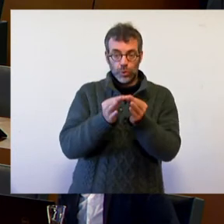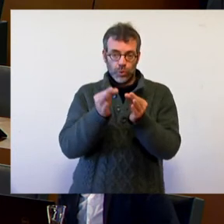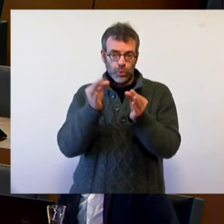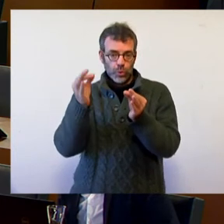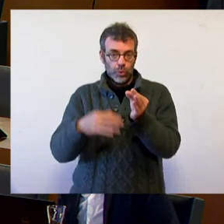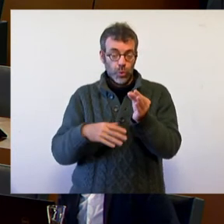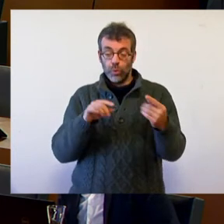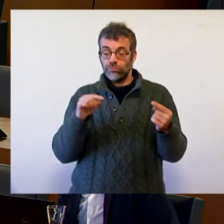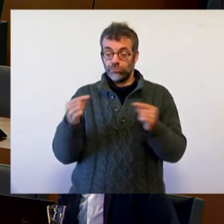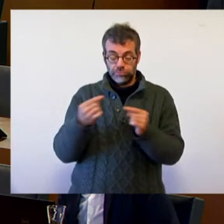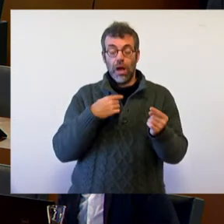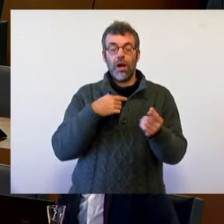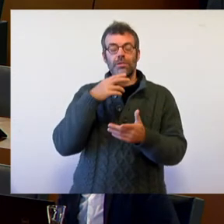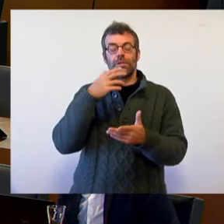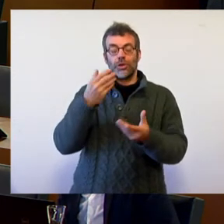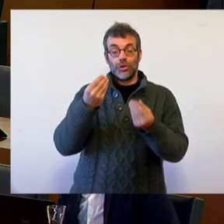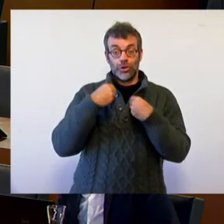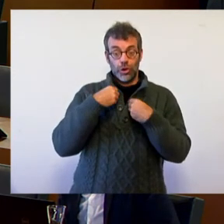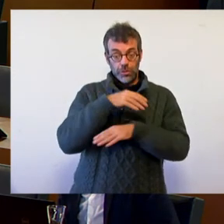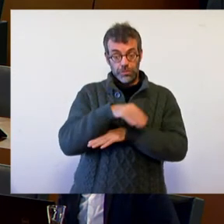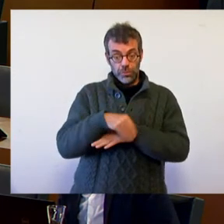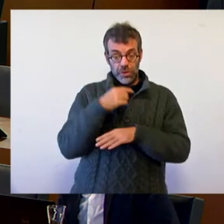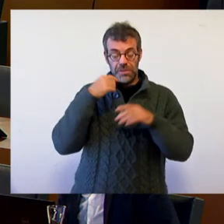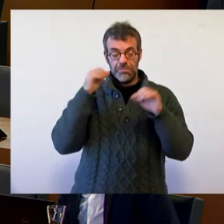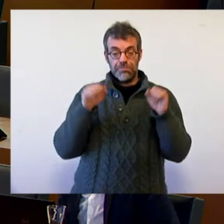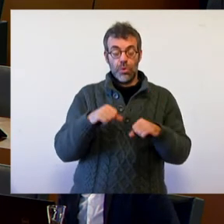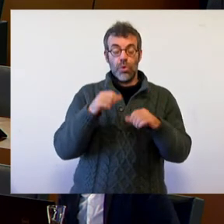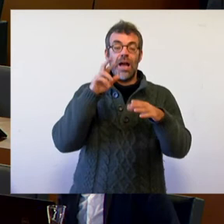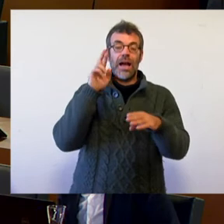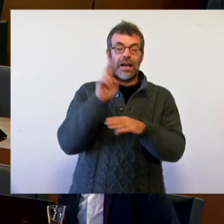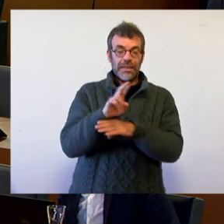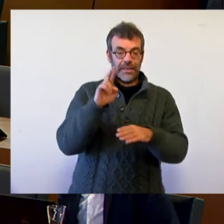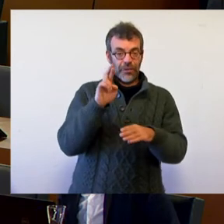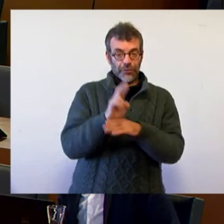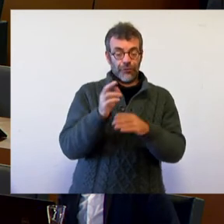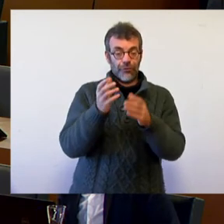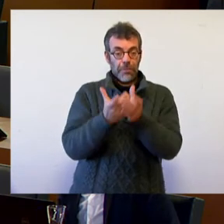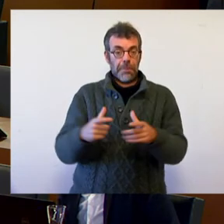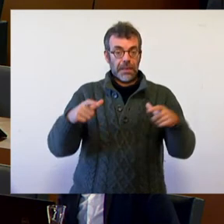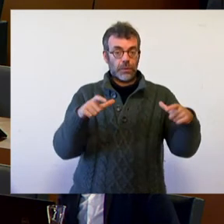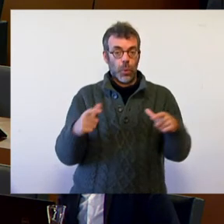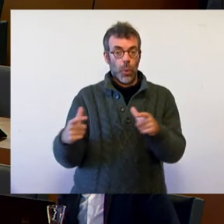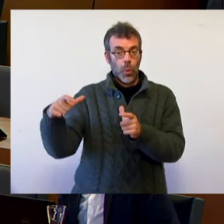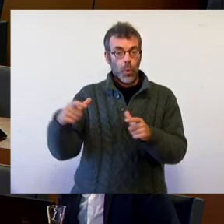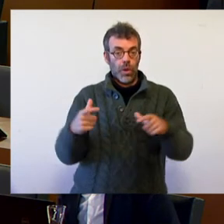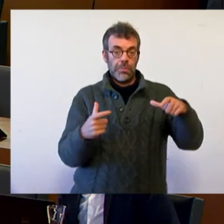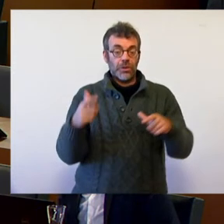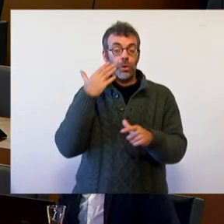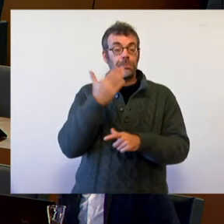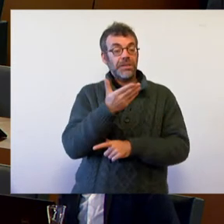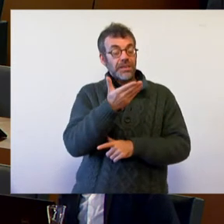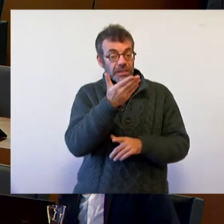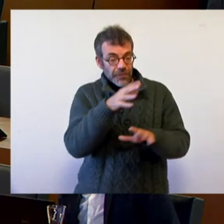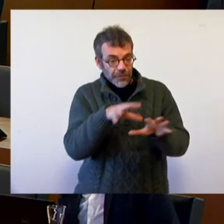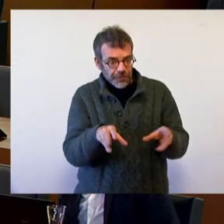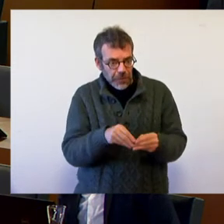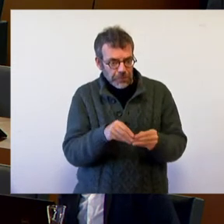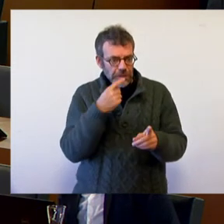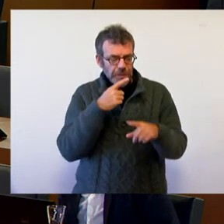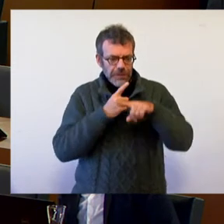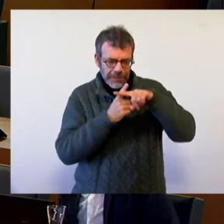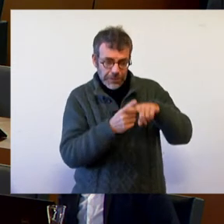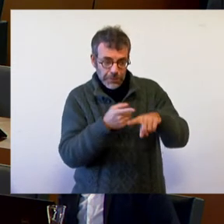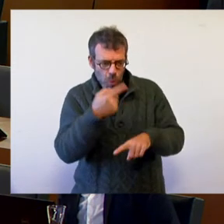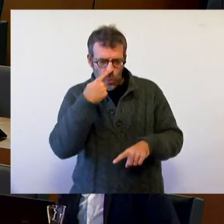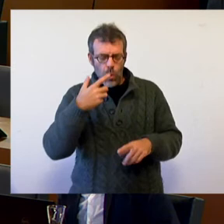ville de Montpellier de réserver des berceaux pour les familles en grande fragilité, préalablement ciblées par les services de la